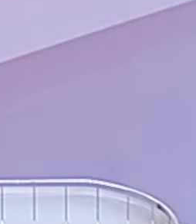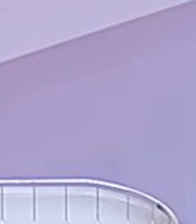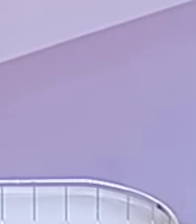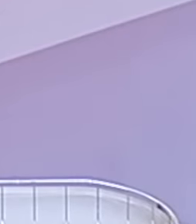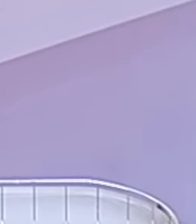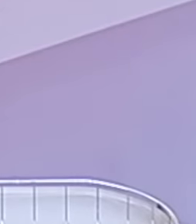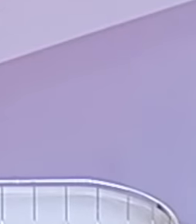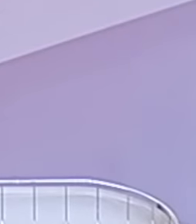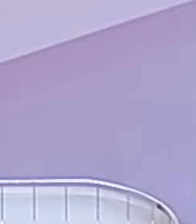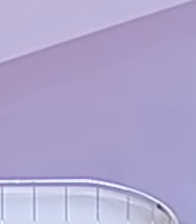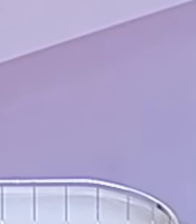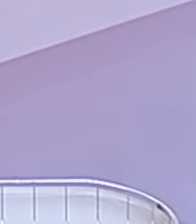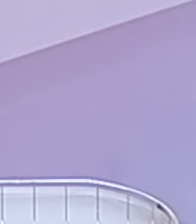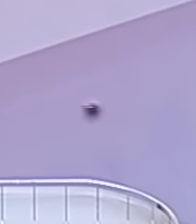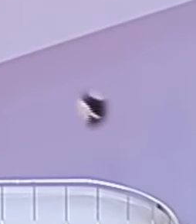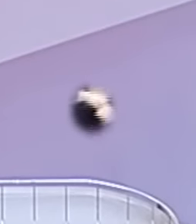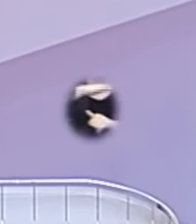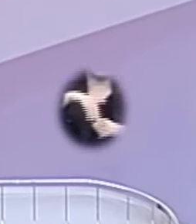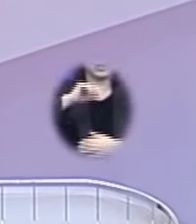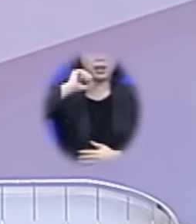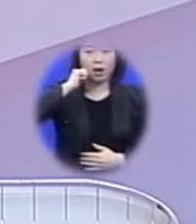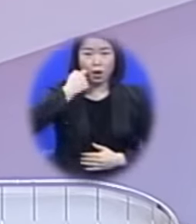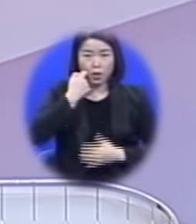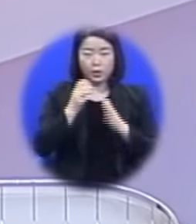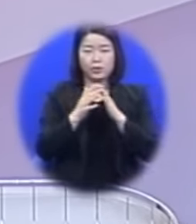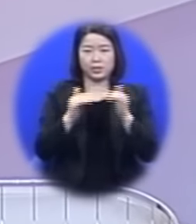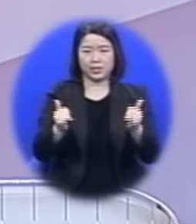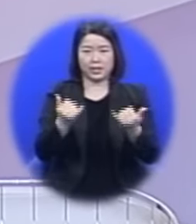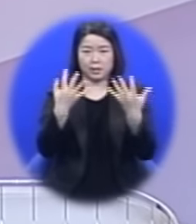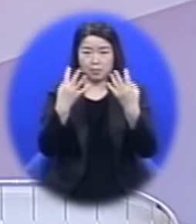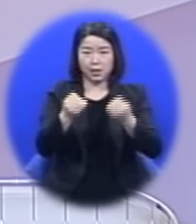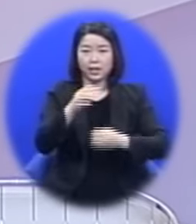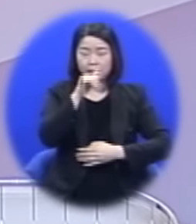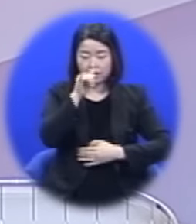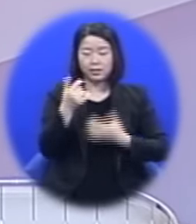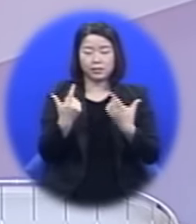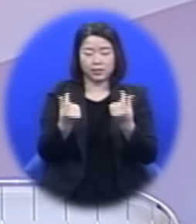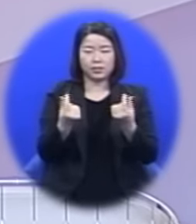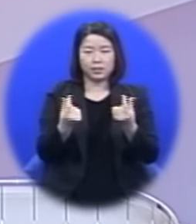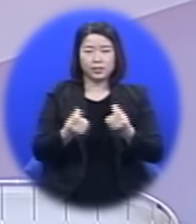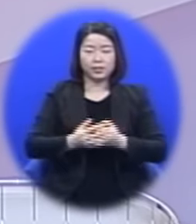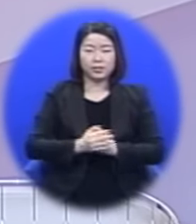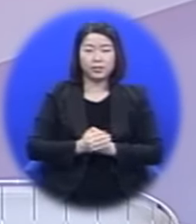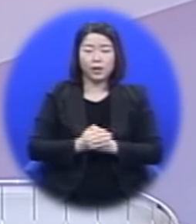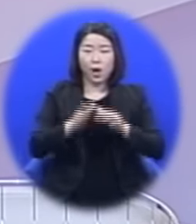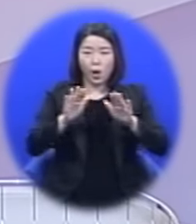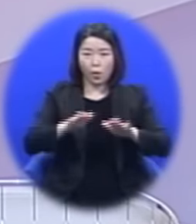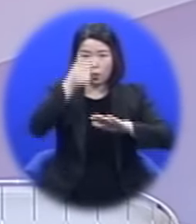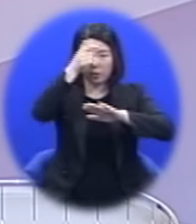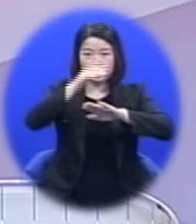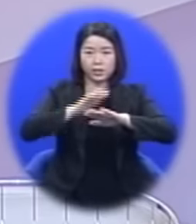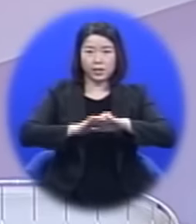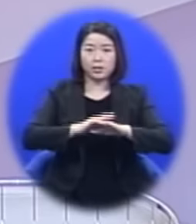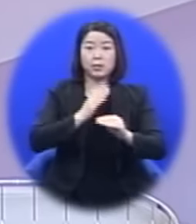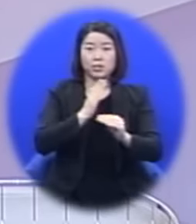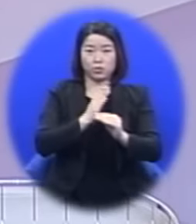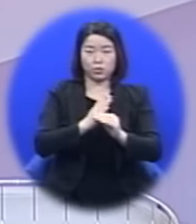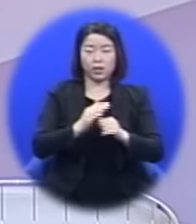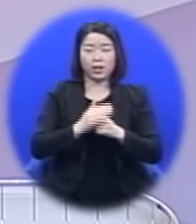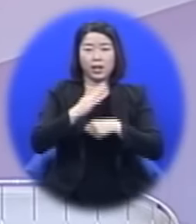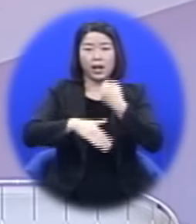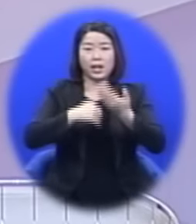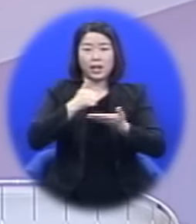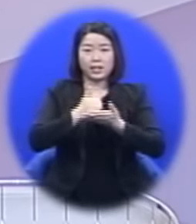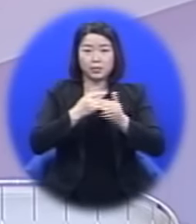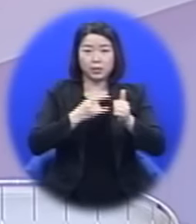힘드신 분, 형편이 아주 어려운 분들이 꽤 많으신 모양입니다. 오늘 예배 중에